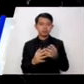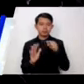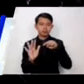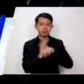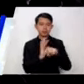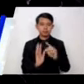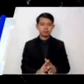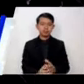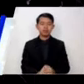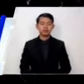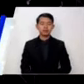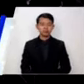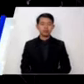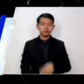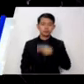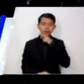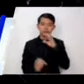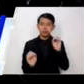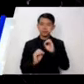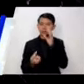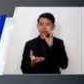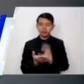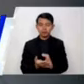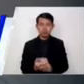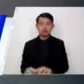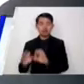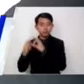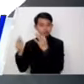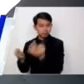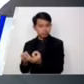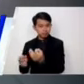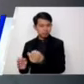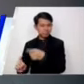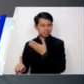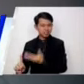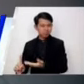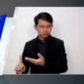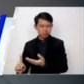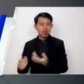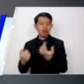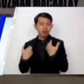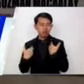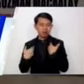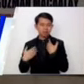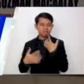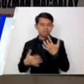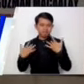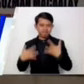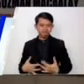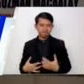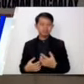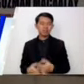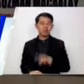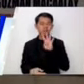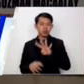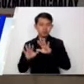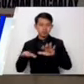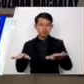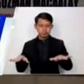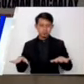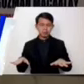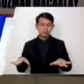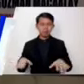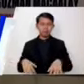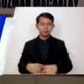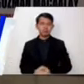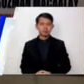pulisya ang suspect. Labis ang pagdadalamhati ng may bahay ng biktima, lalo at apat na anak nila ang naulila sa ama. Meron po kaming apat na anak. Ang asawa ko